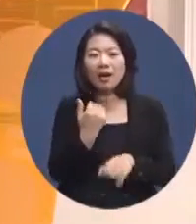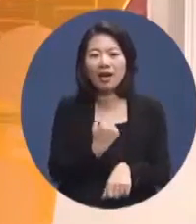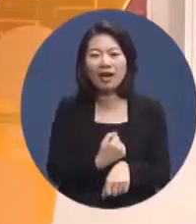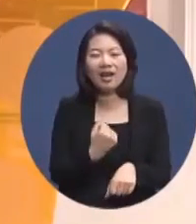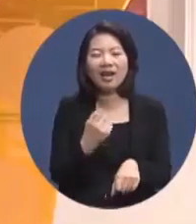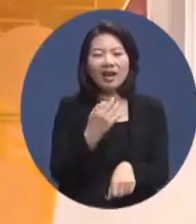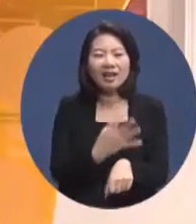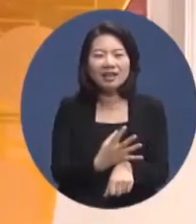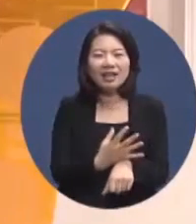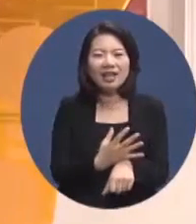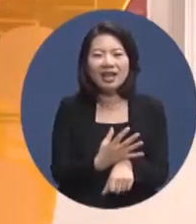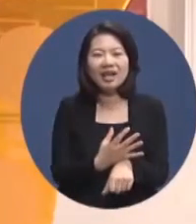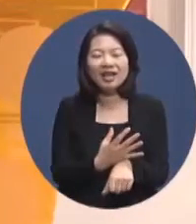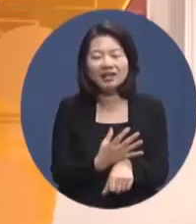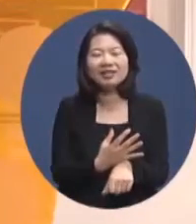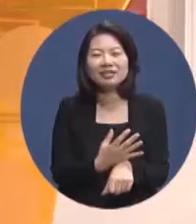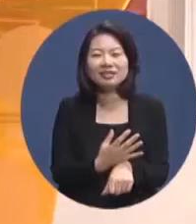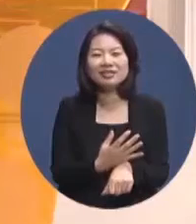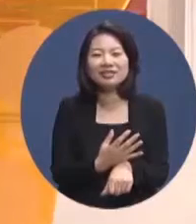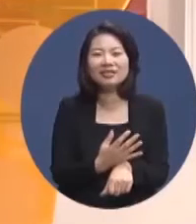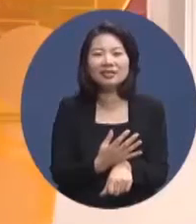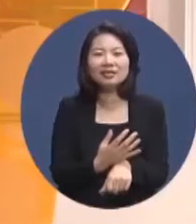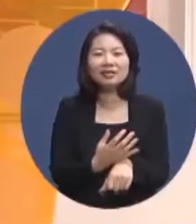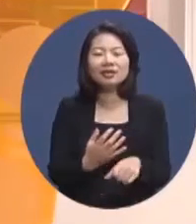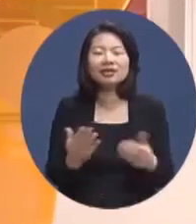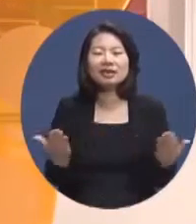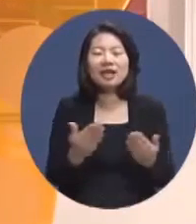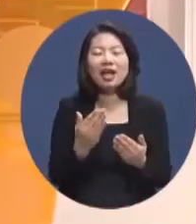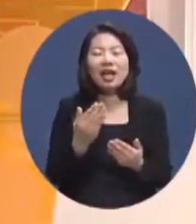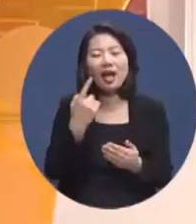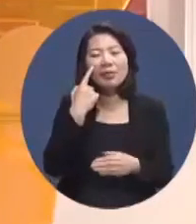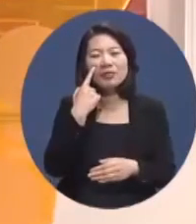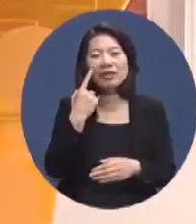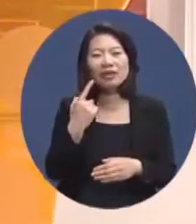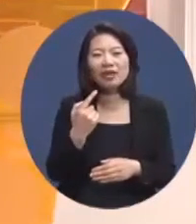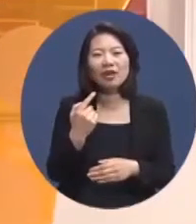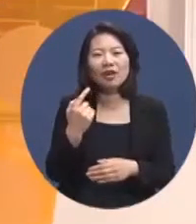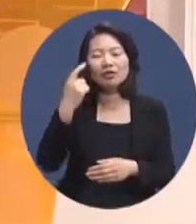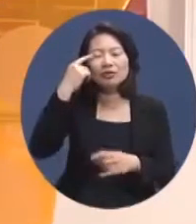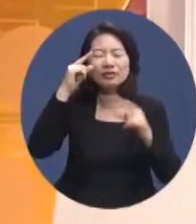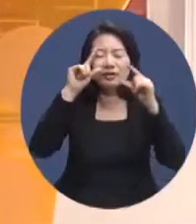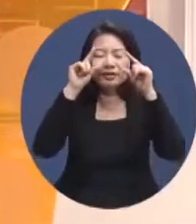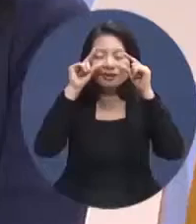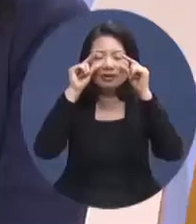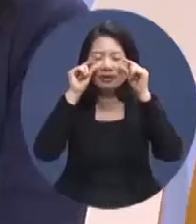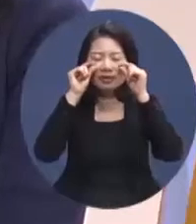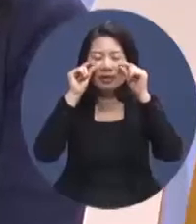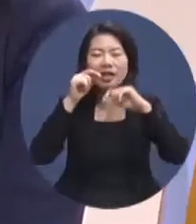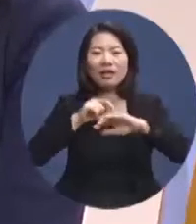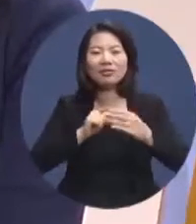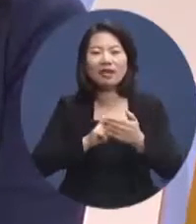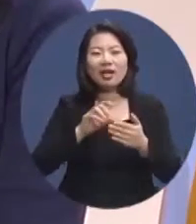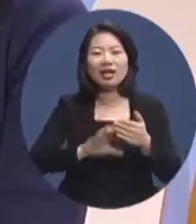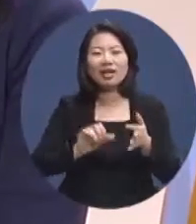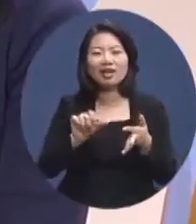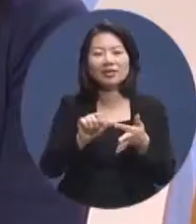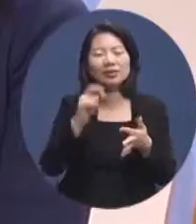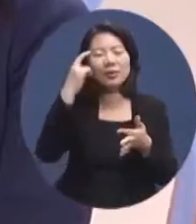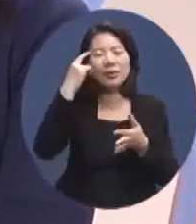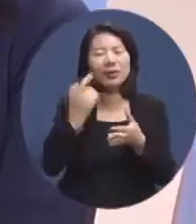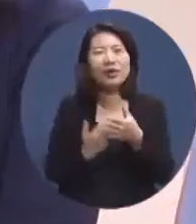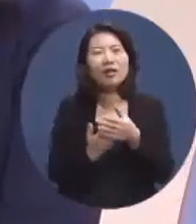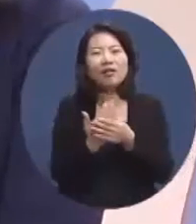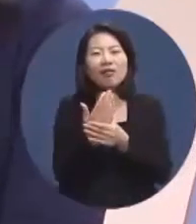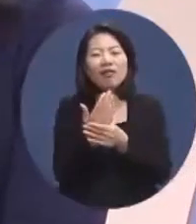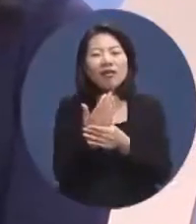간단한 거를 작업을 같이 한번 해볼게요. 네. 어머니는 살짝 감으시고요. 그리고 마음속으로 은호를